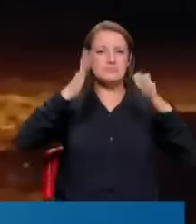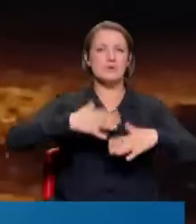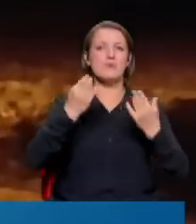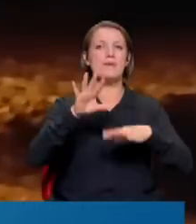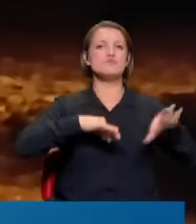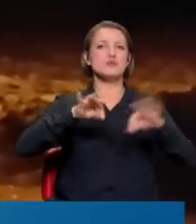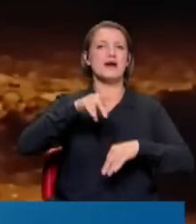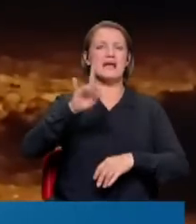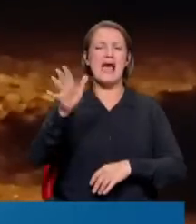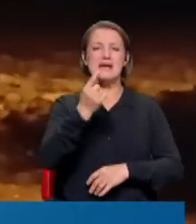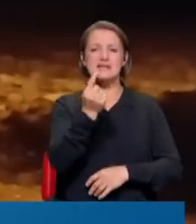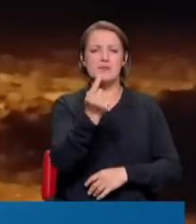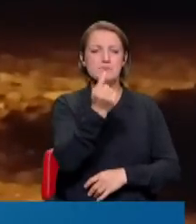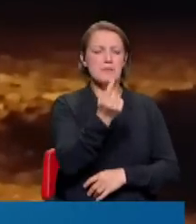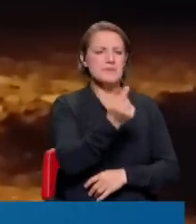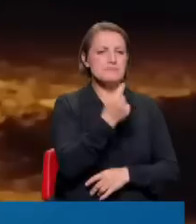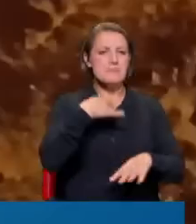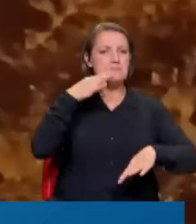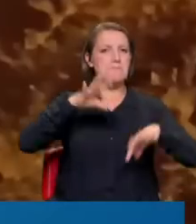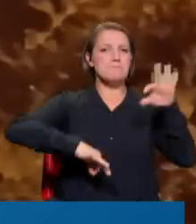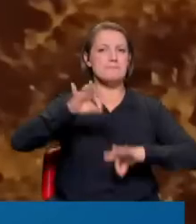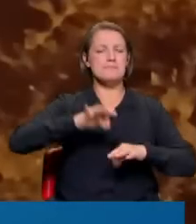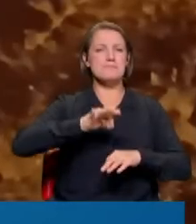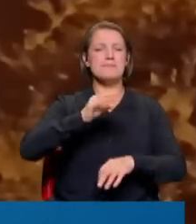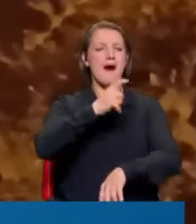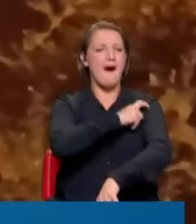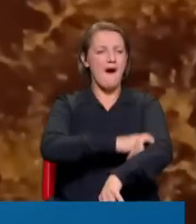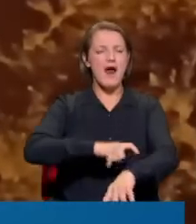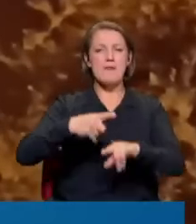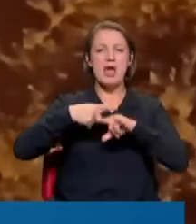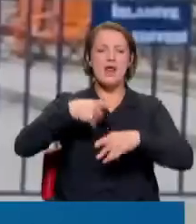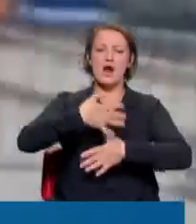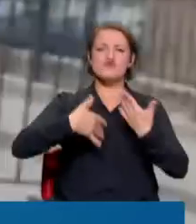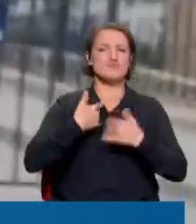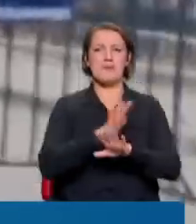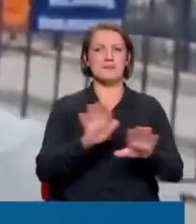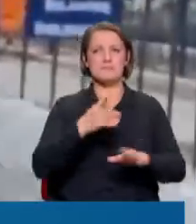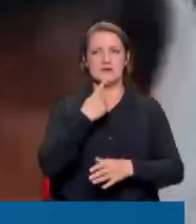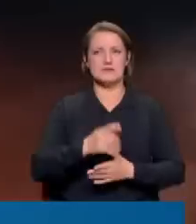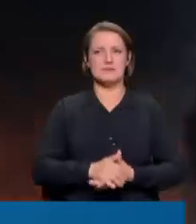müteahhiti her santimini kontrol etmiştik Haramı helale Karıştırmadım yorumunu